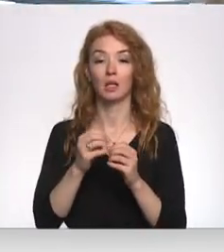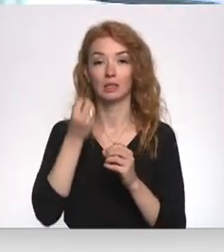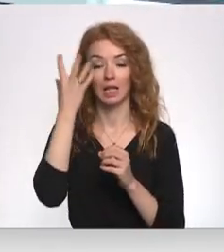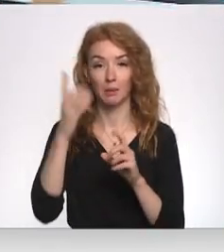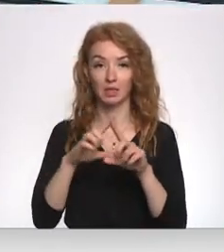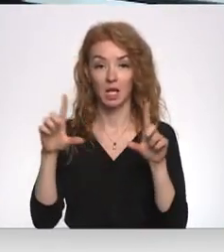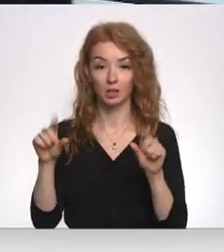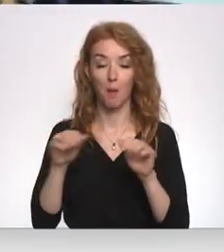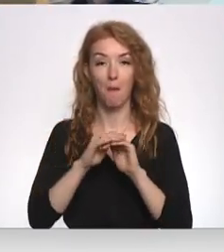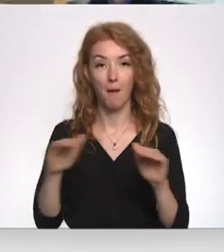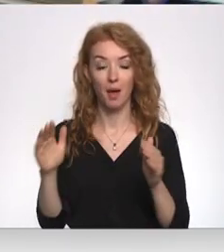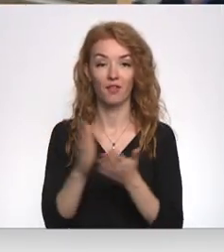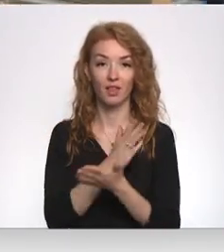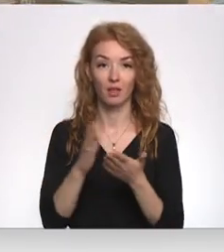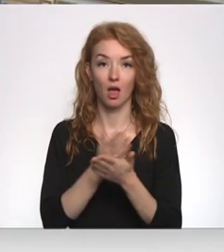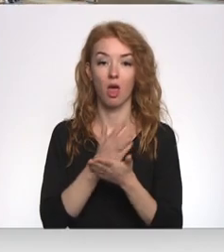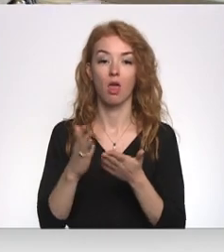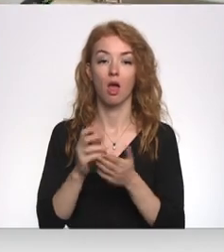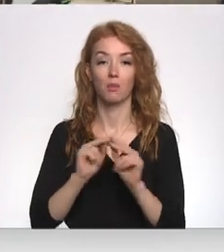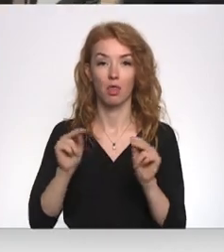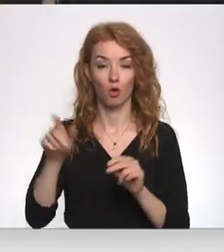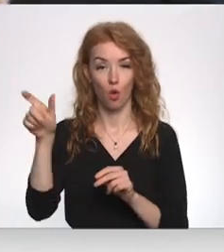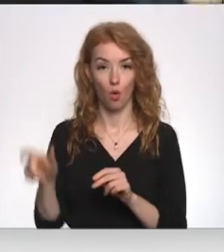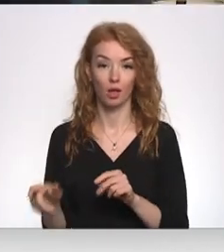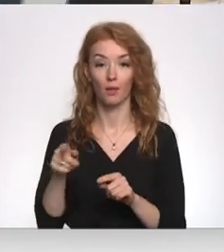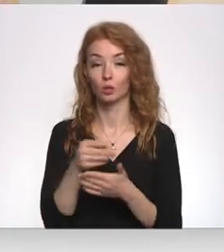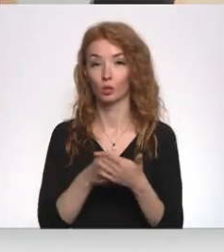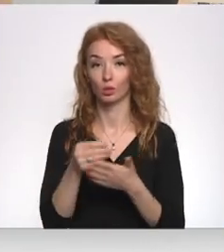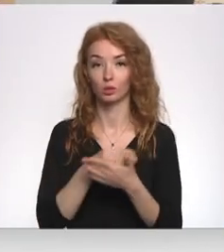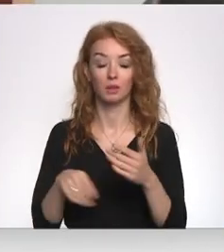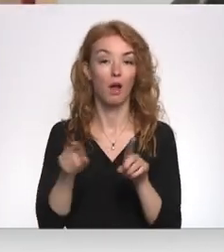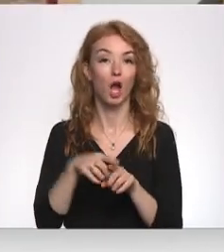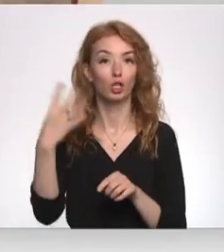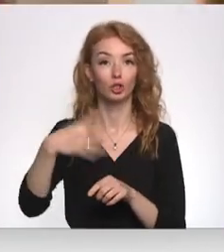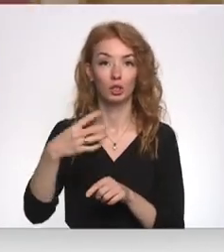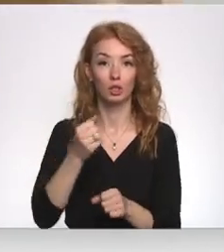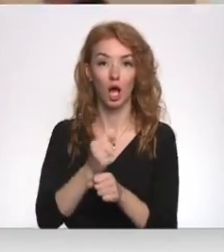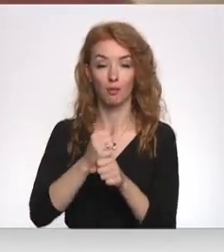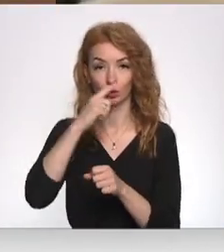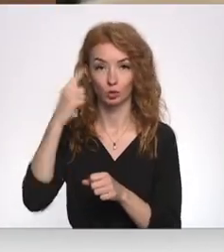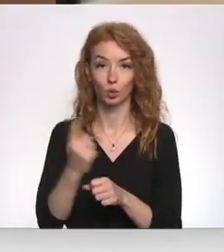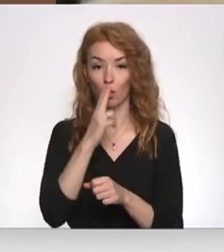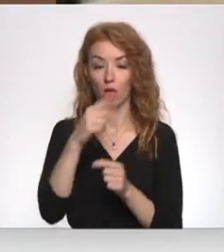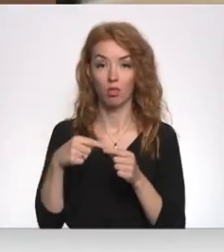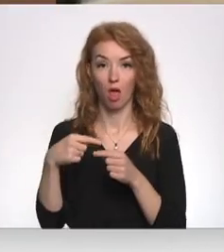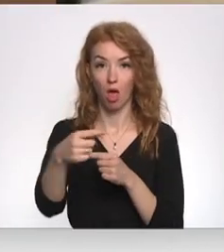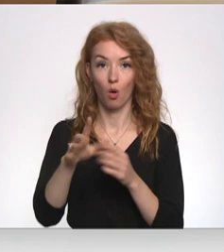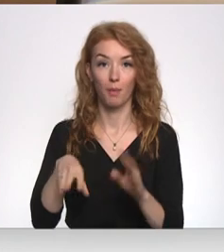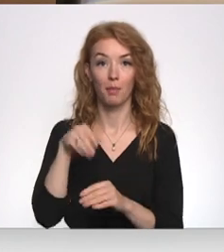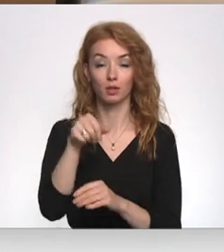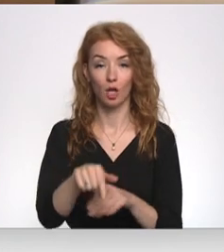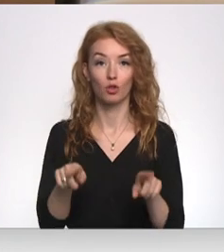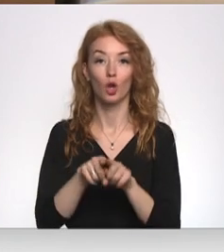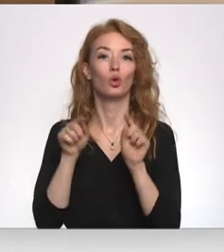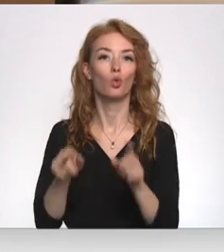iestāžu pamatu un vidējās izglītības pedagogiem, kas nozīmētu 40 darba stundu nedēļu, apmaksājot arī